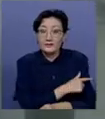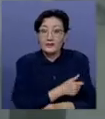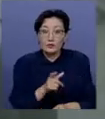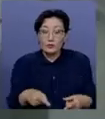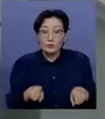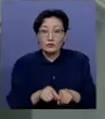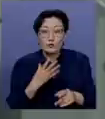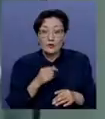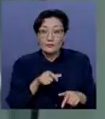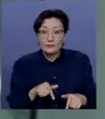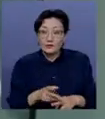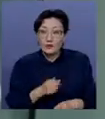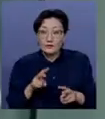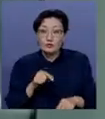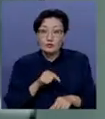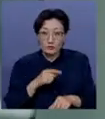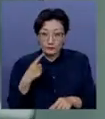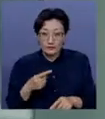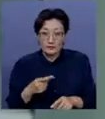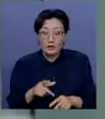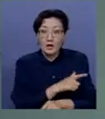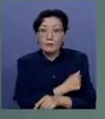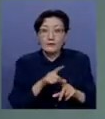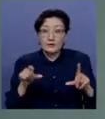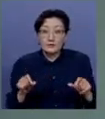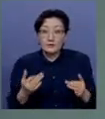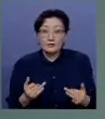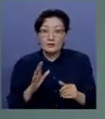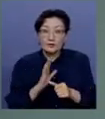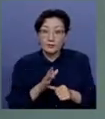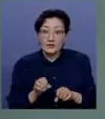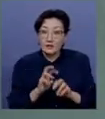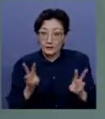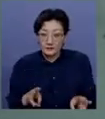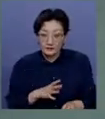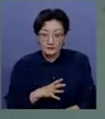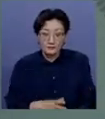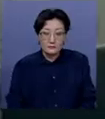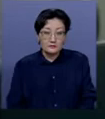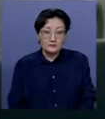мұнда өзімізді қауіпсіз сезінеміз дейді. Госпиталь заманауи желдеткішпен қамтылған.